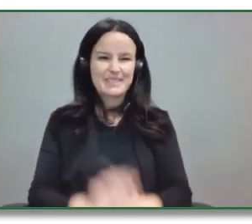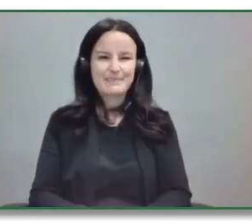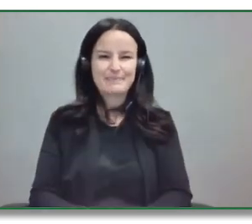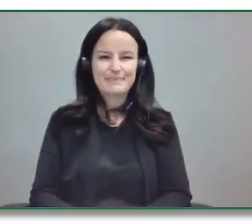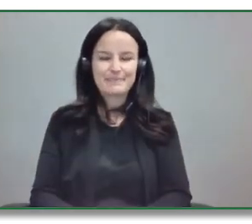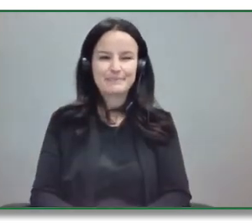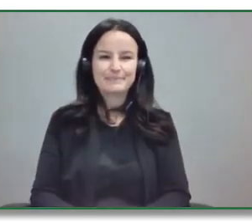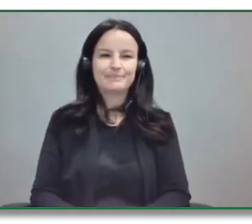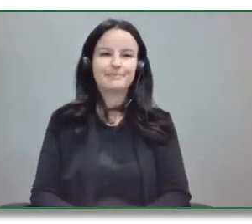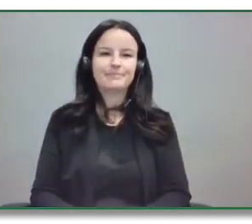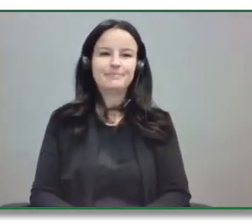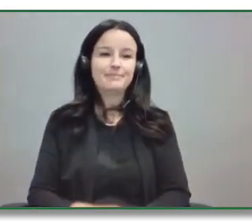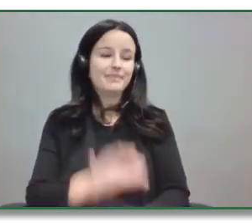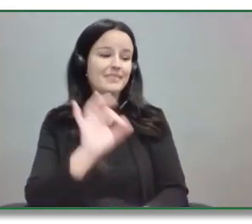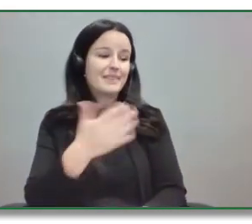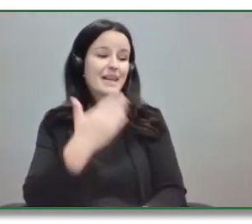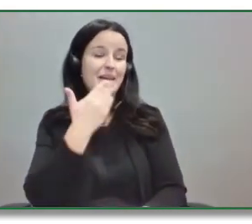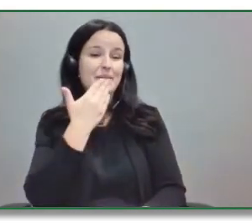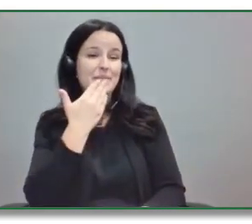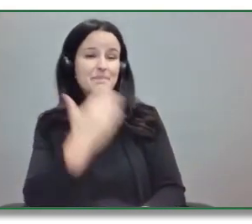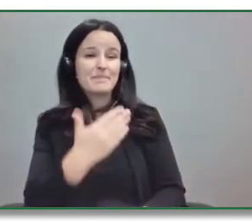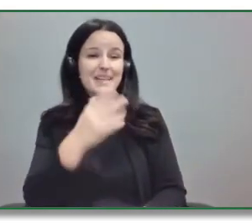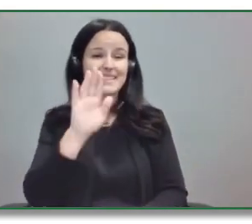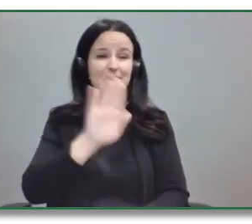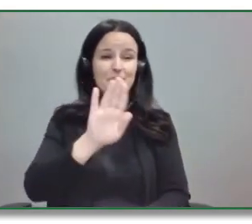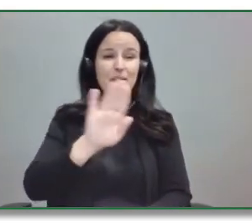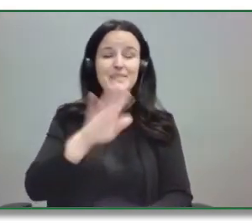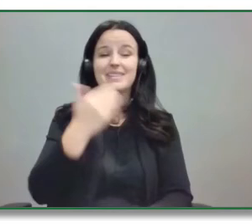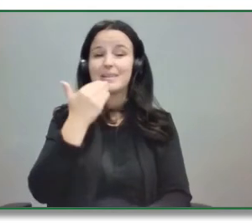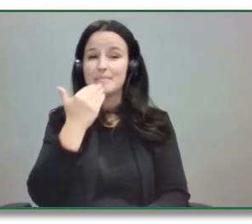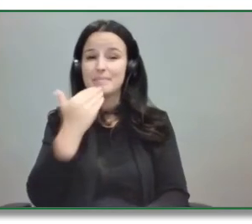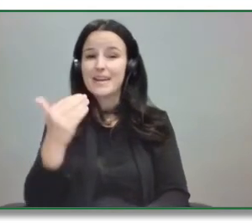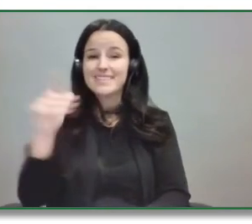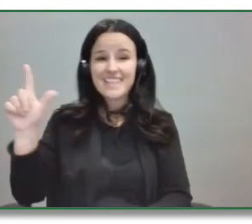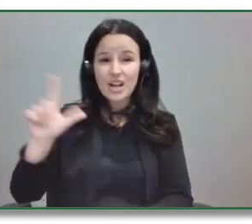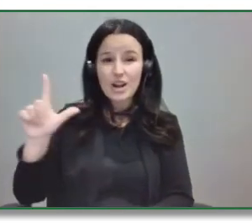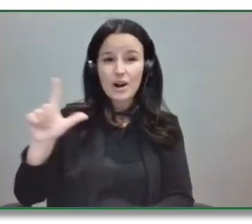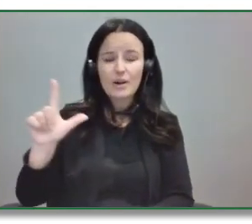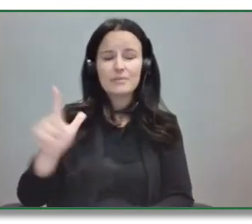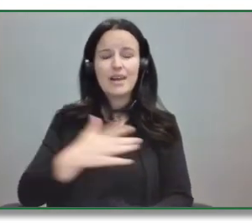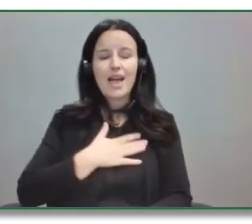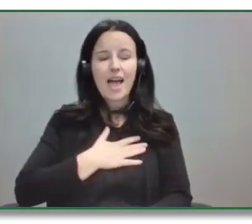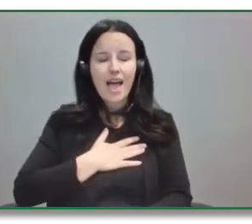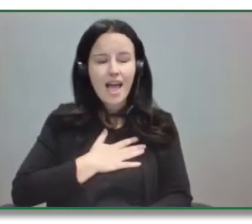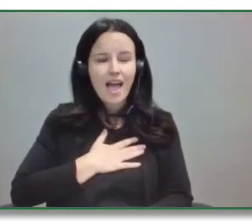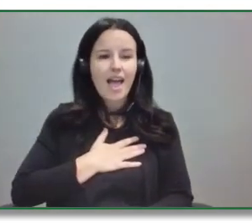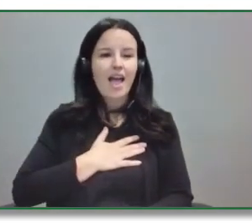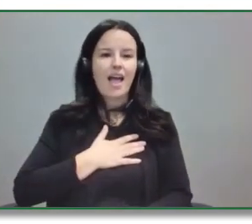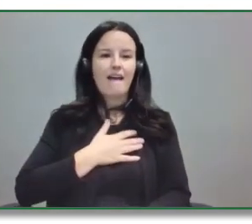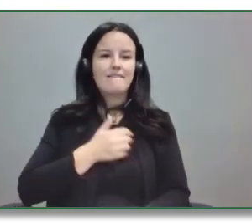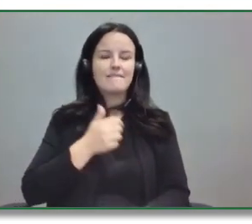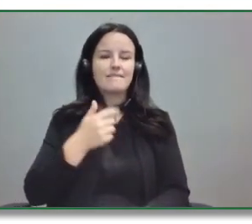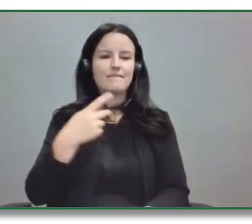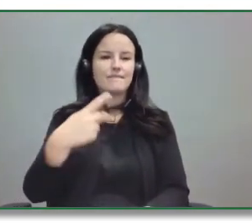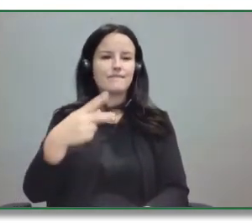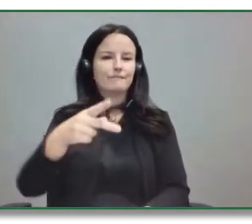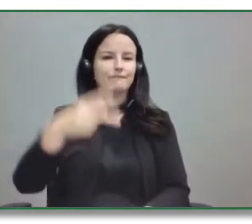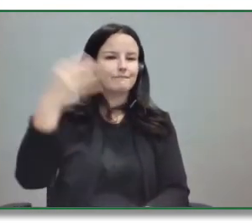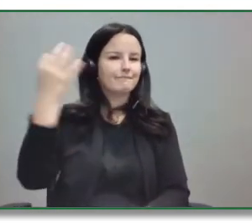conférence. Merci, Bonnie. Merci, Laurie. J'ai beaucoup apprécié votre